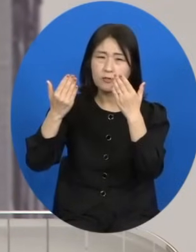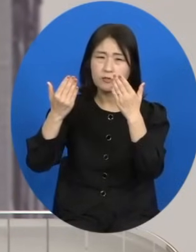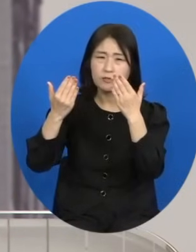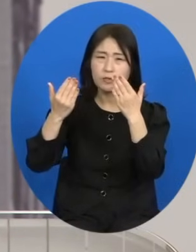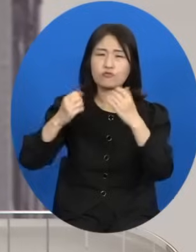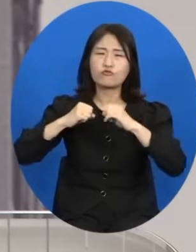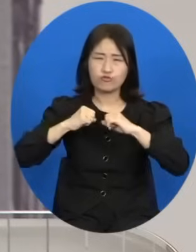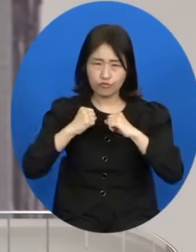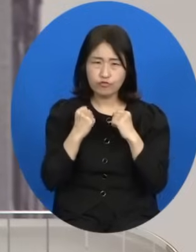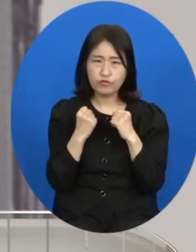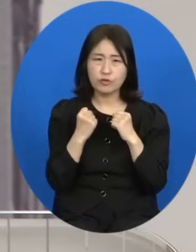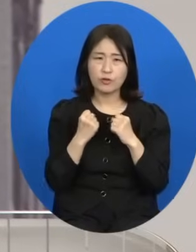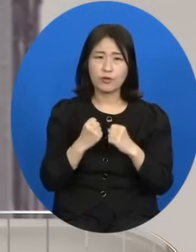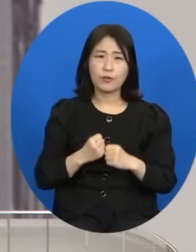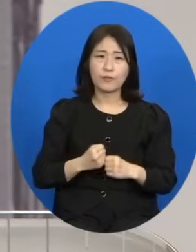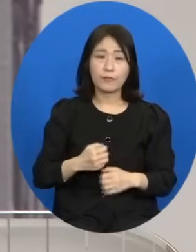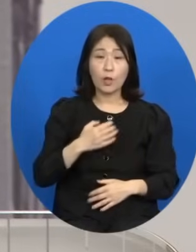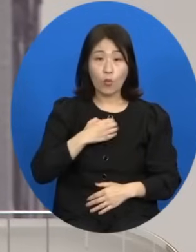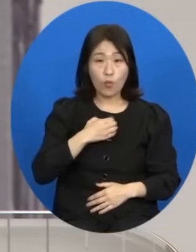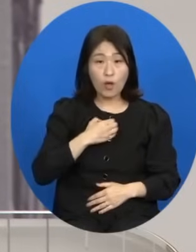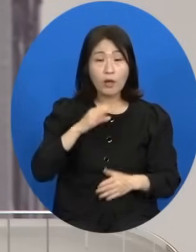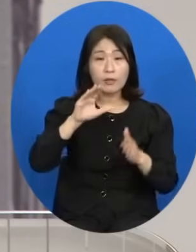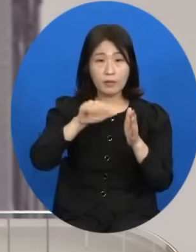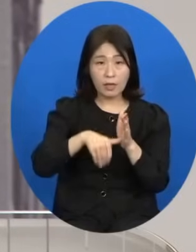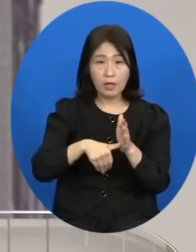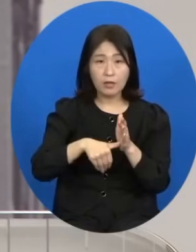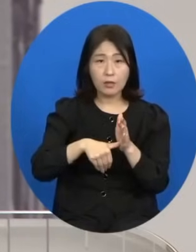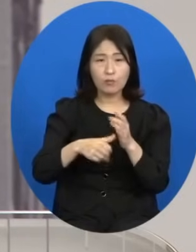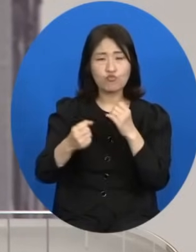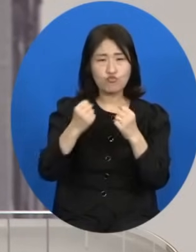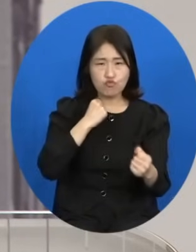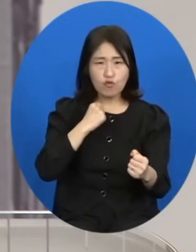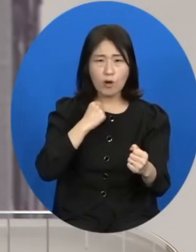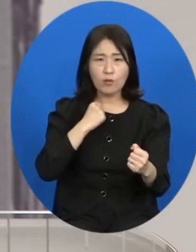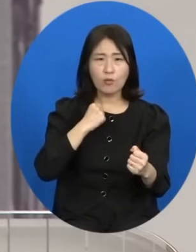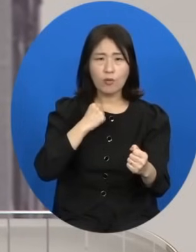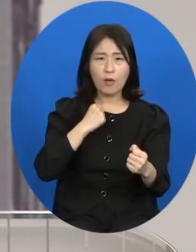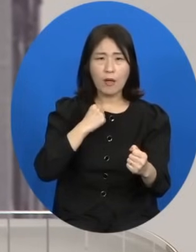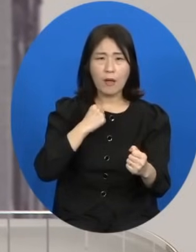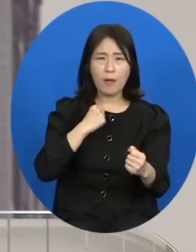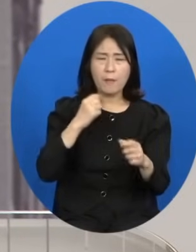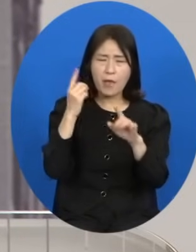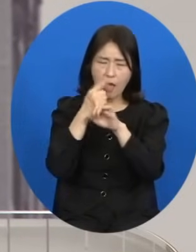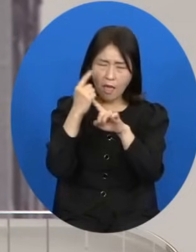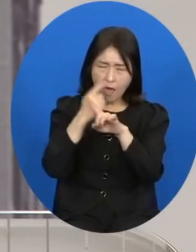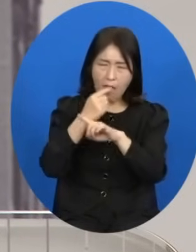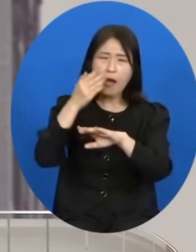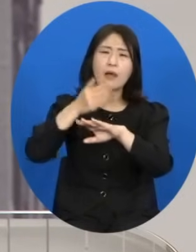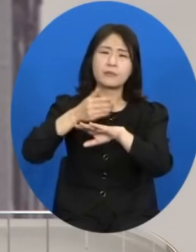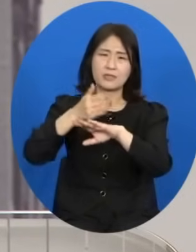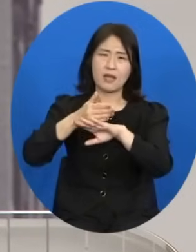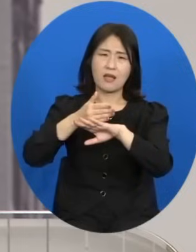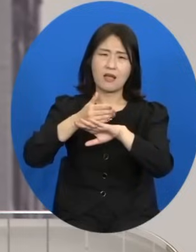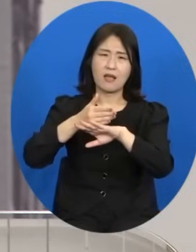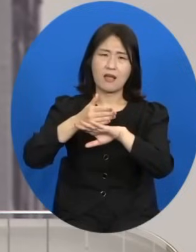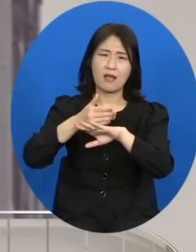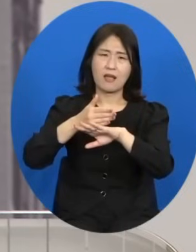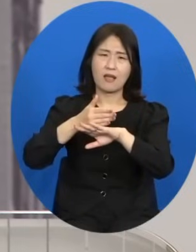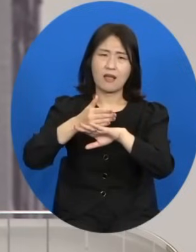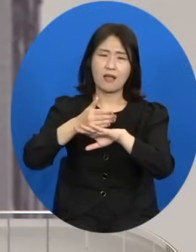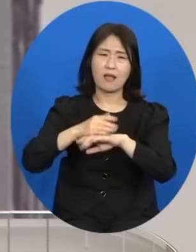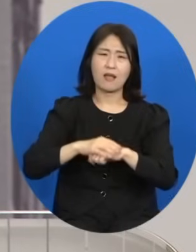위기 상황 속에서도 범사에 세 번 감사했어요 하루에 세 번 죽을 위기